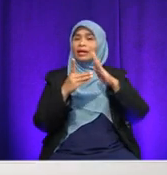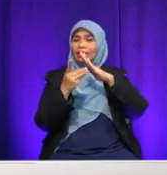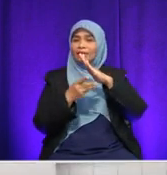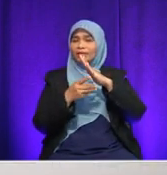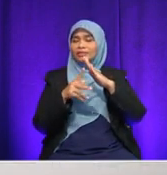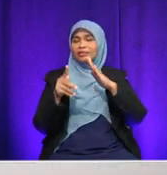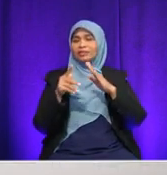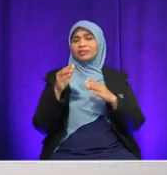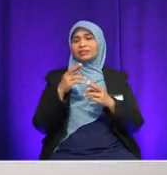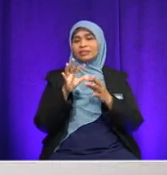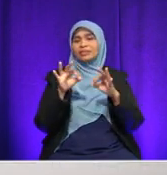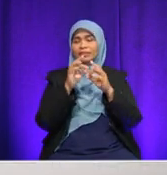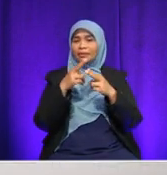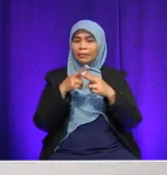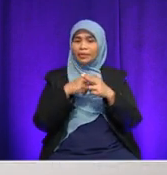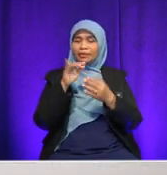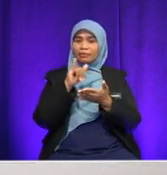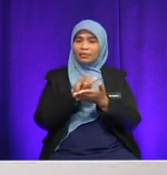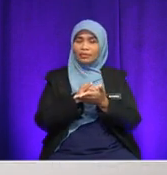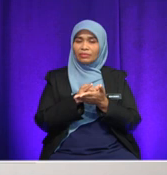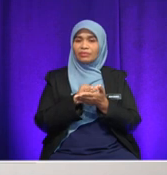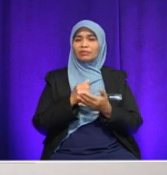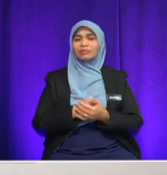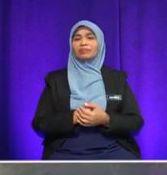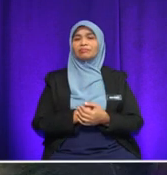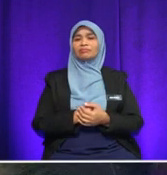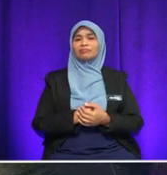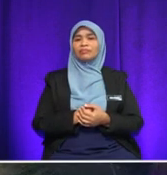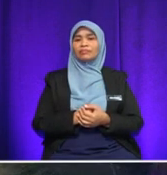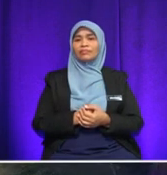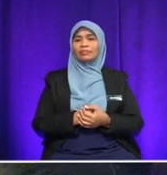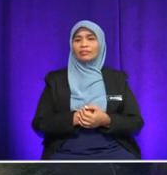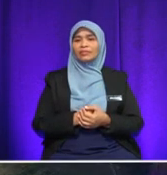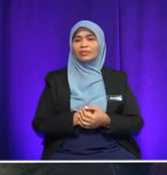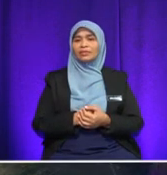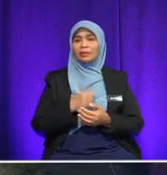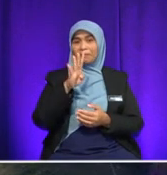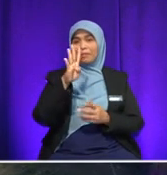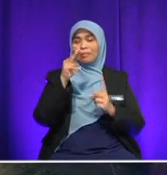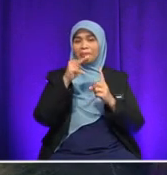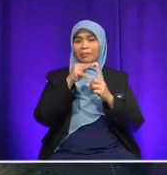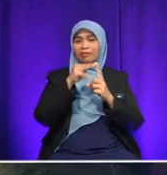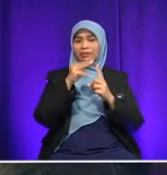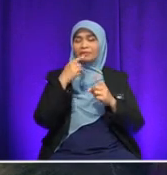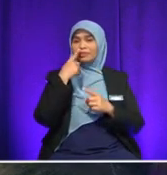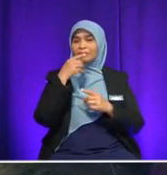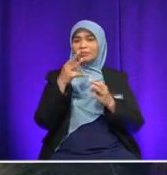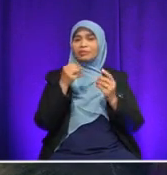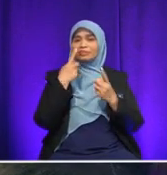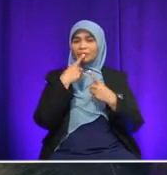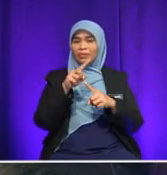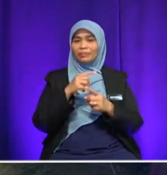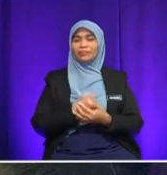petikan cerpen 00 di atas, jelaskan satu teknik plot. Siapa nak jawab ni? Empat markah ni. Ini sebenarnya empat jawapan markah. Dah ada dah cikgu kat